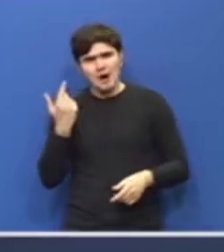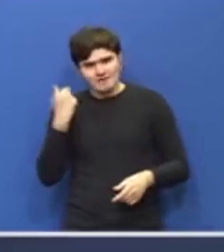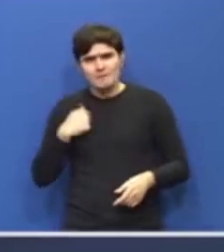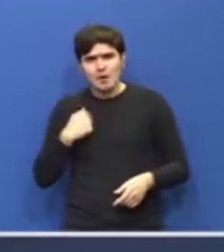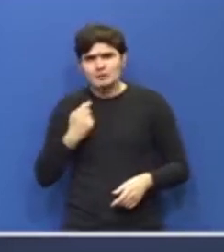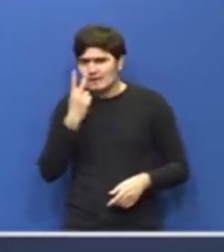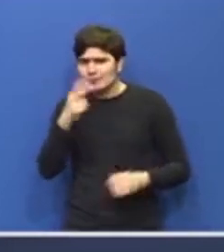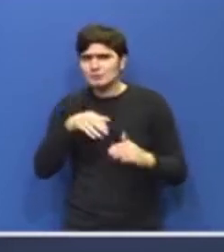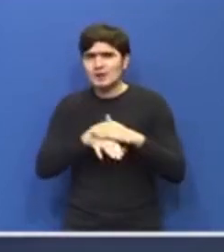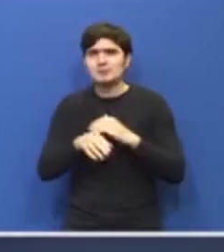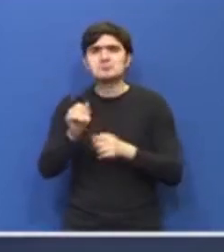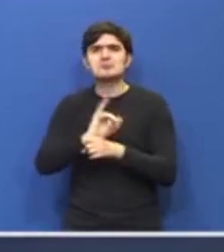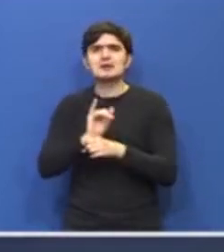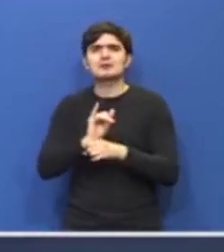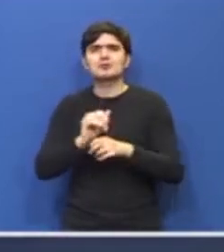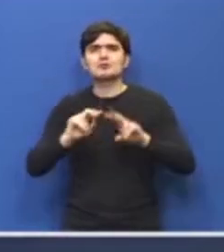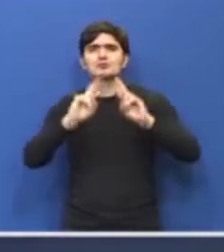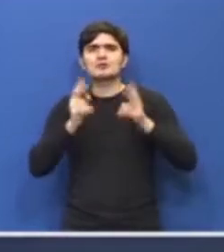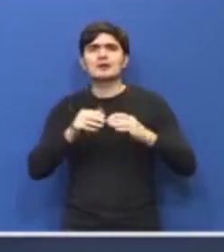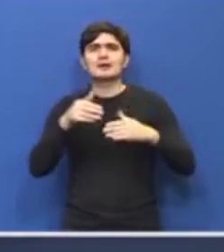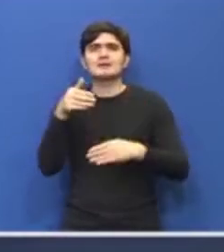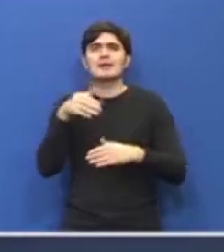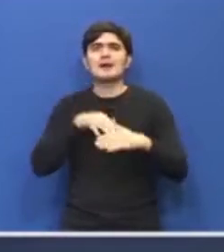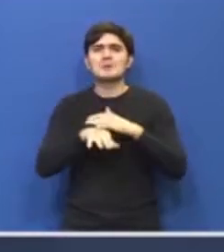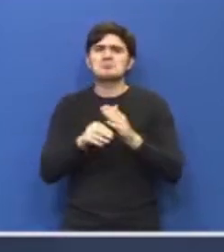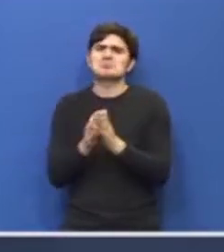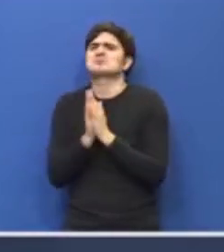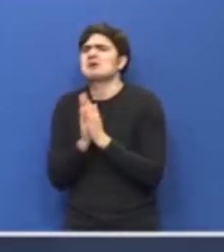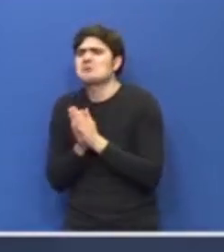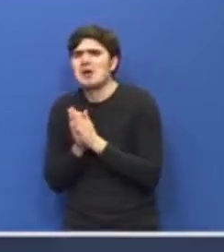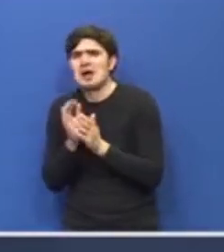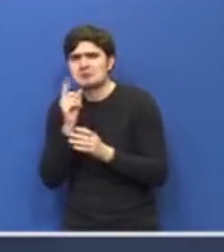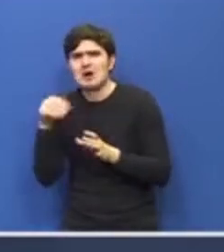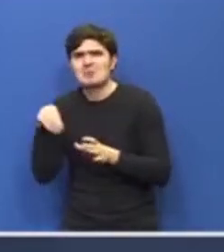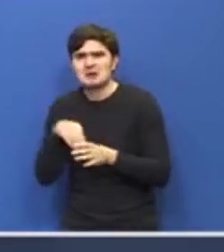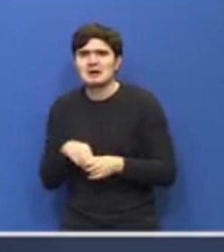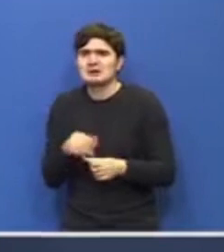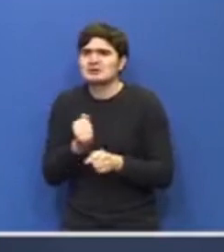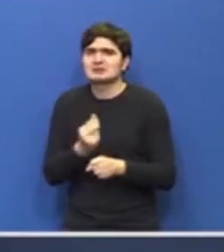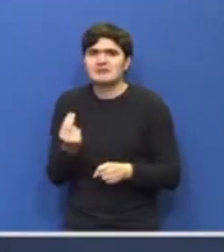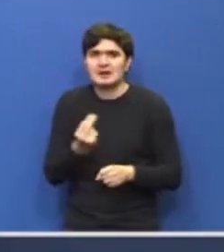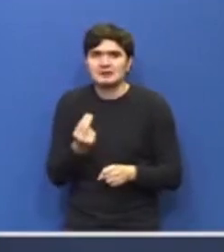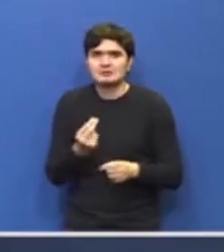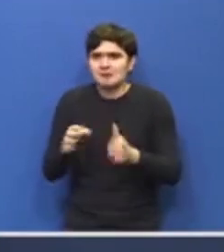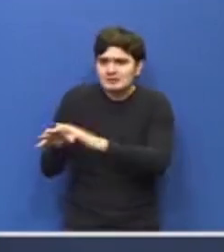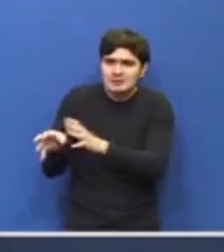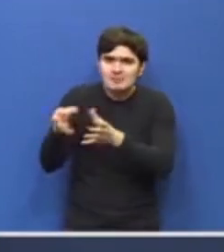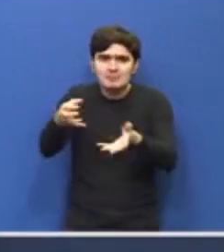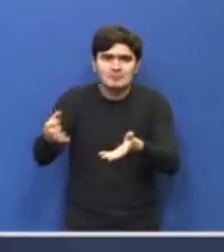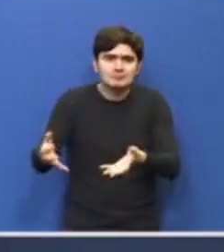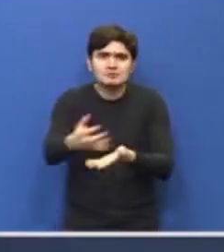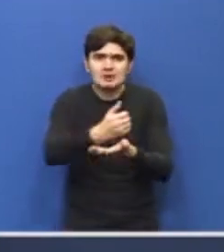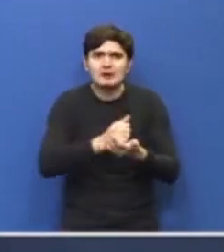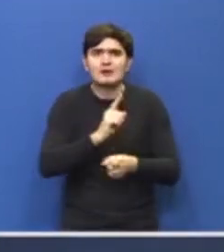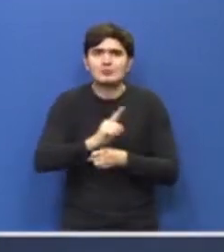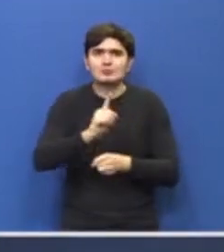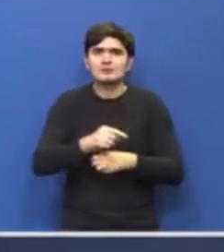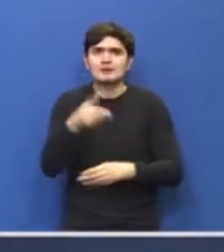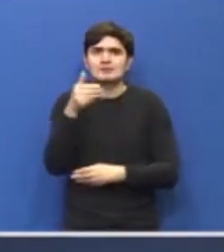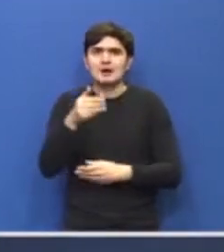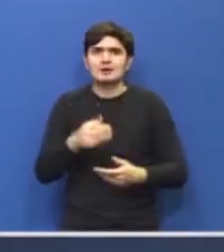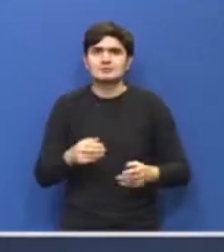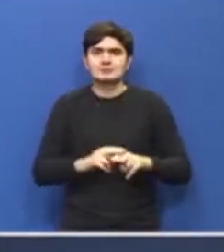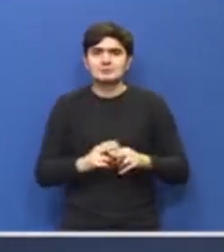acolo și am văzut cum directorul general al metroului se ruga de angajați efectiv să facă ceva, să pună mâna, să adune produsele din